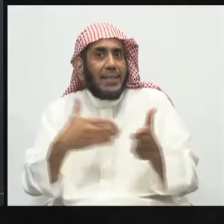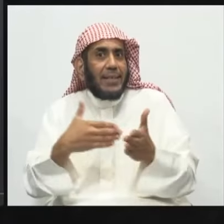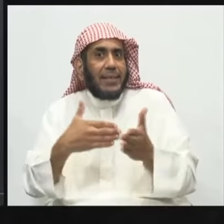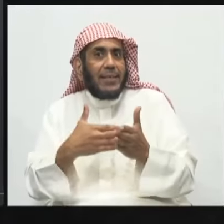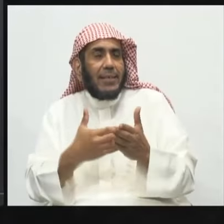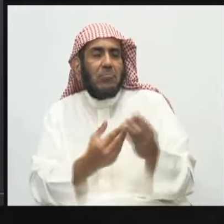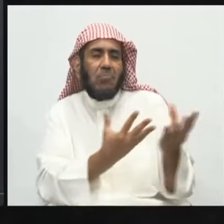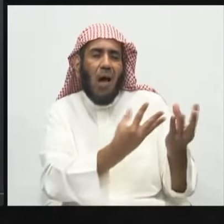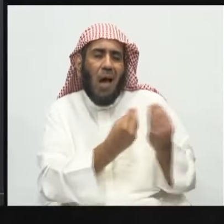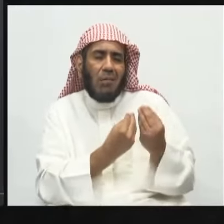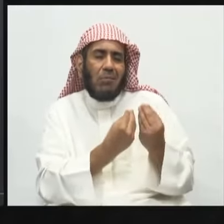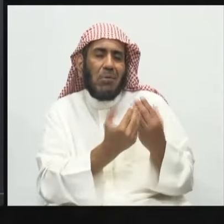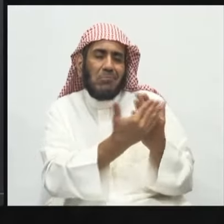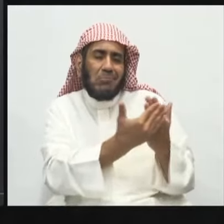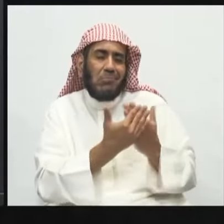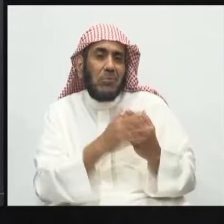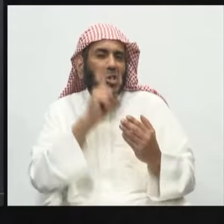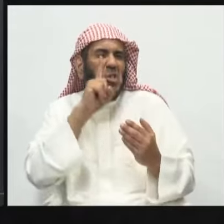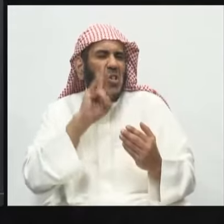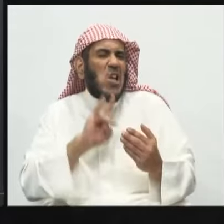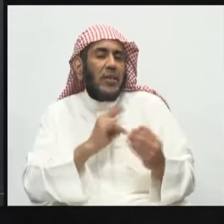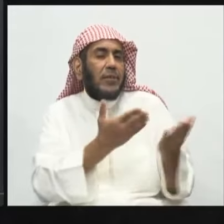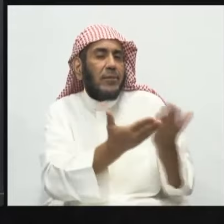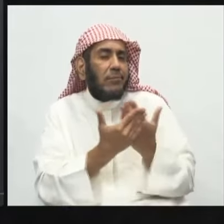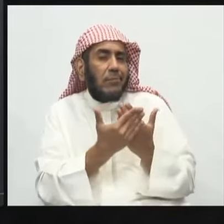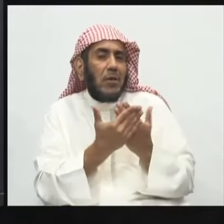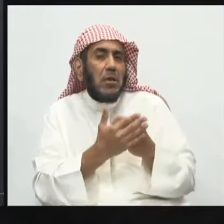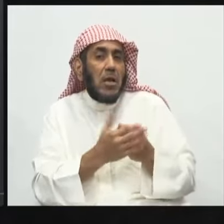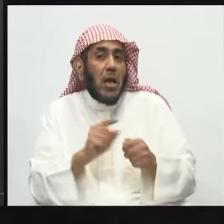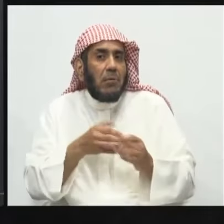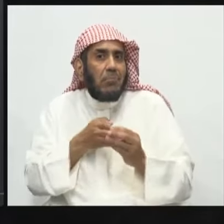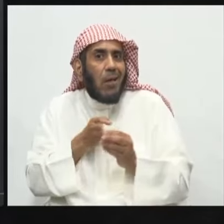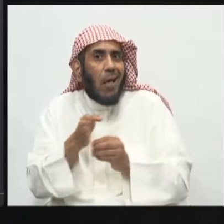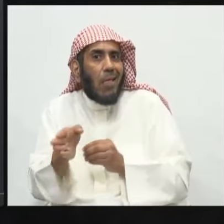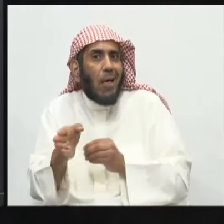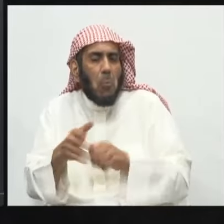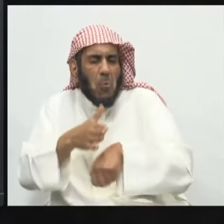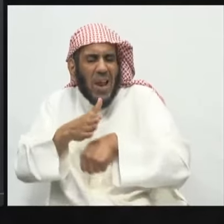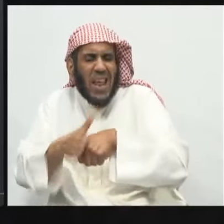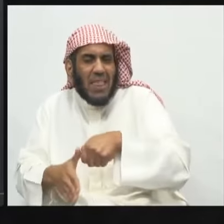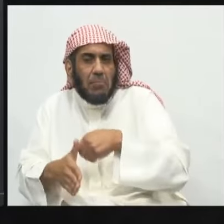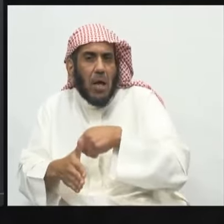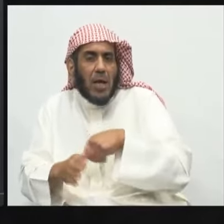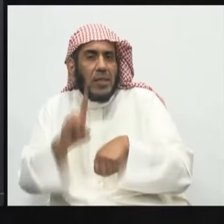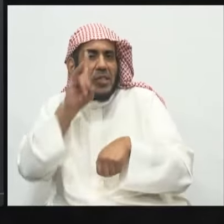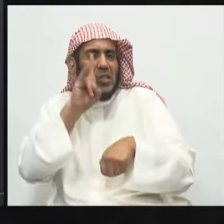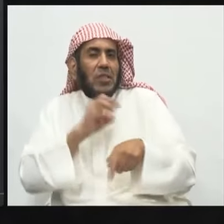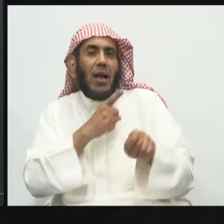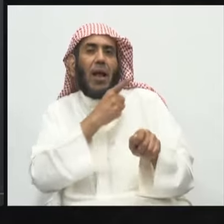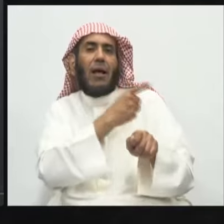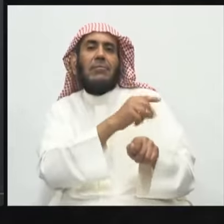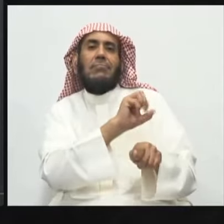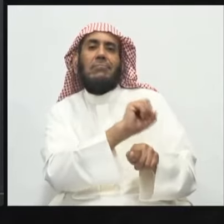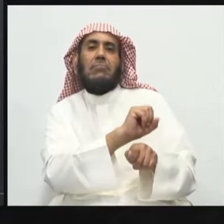يطلب المعونه من الشياطين يذهب ويذبح لهذه